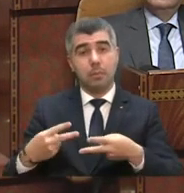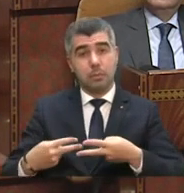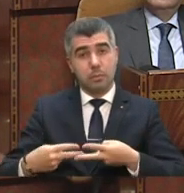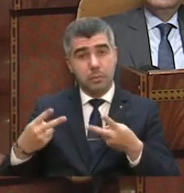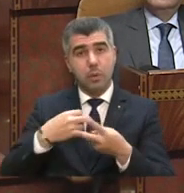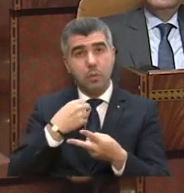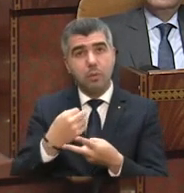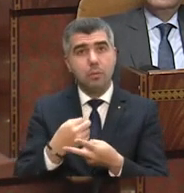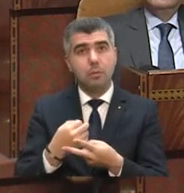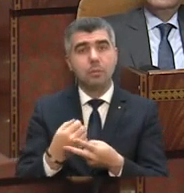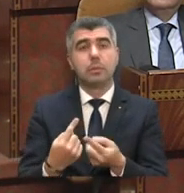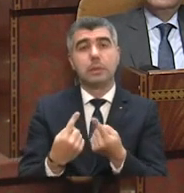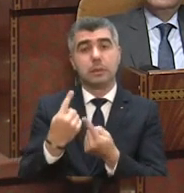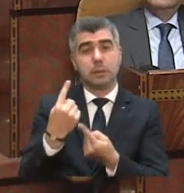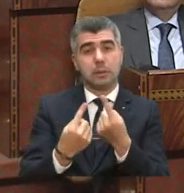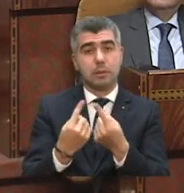تصريح